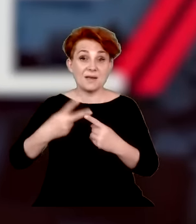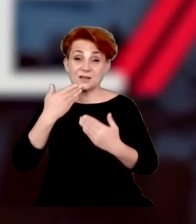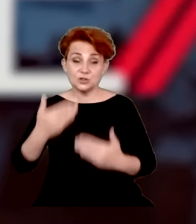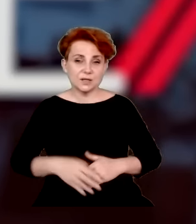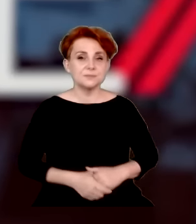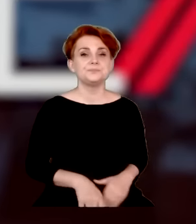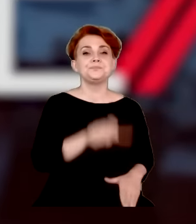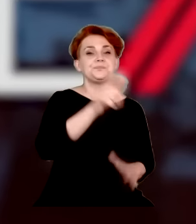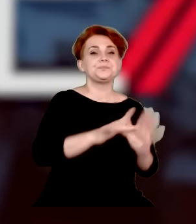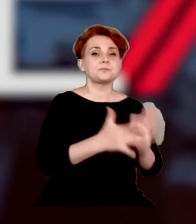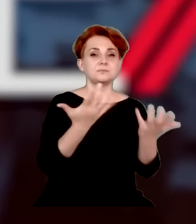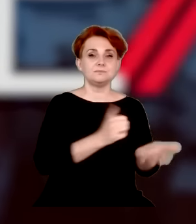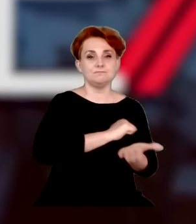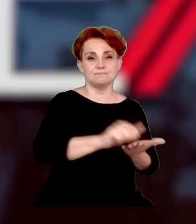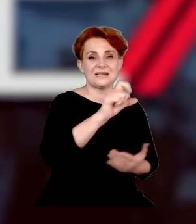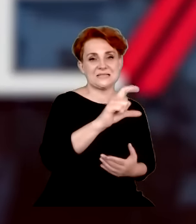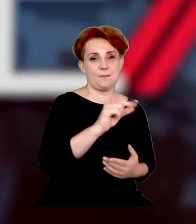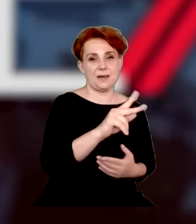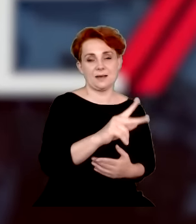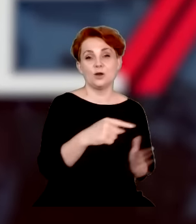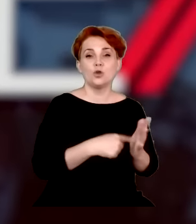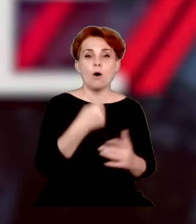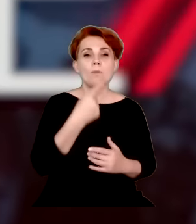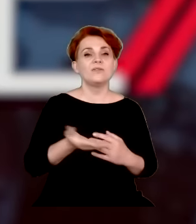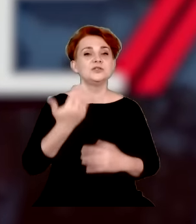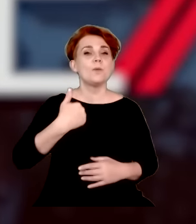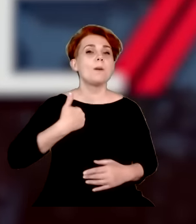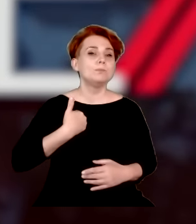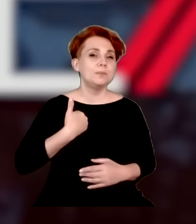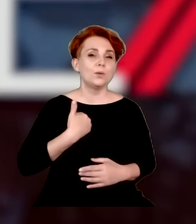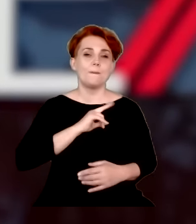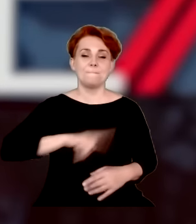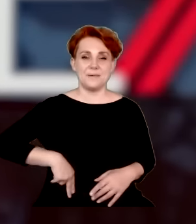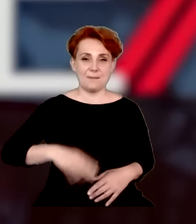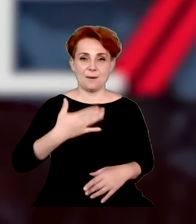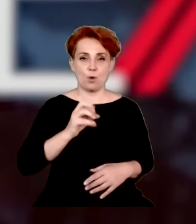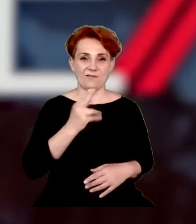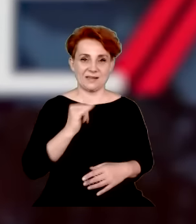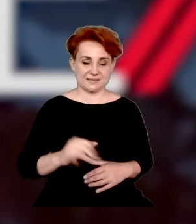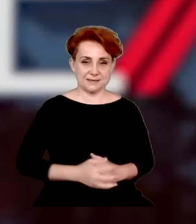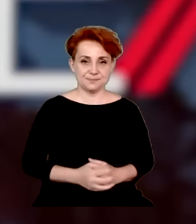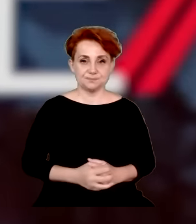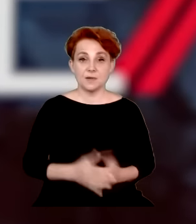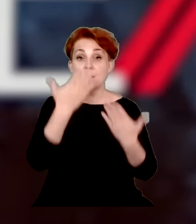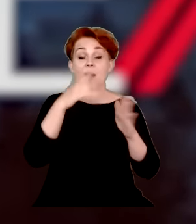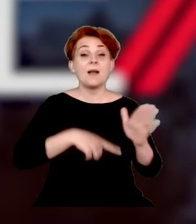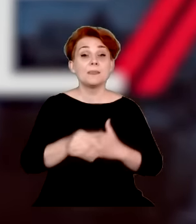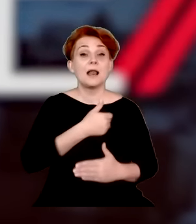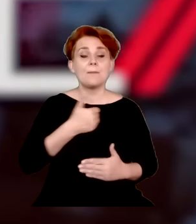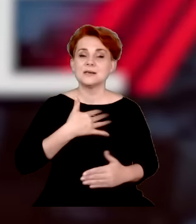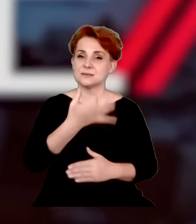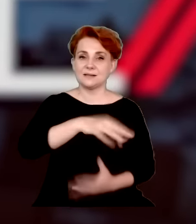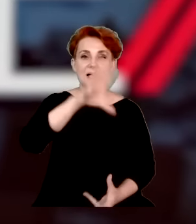zaorać projekt CPK, stwierdził były premier Mateusz Morawiecki. Zespół Pracy dla Polski zaprezentował specjalny raport dotyczący Centralnego